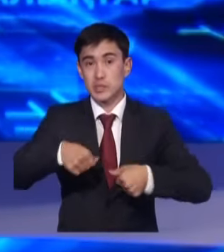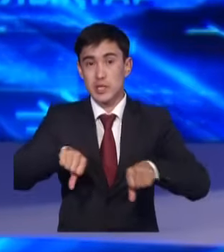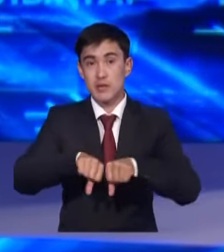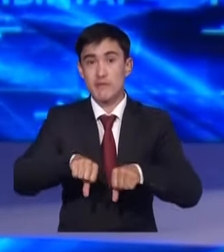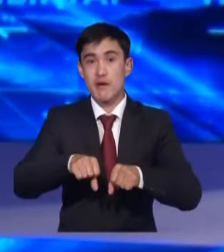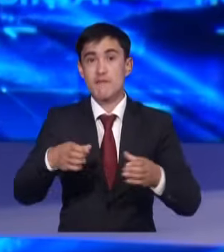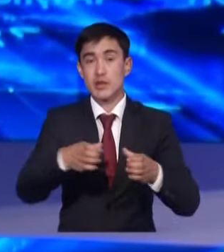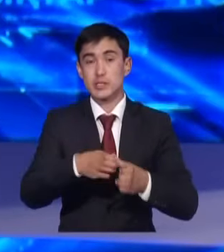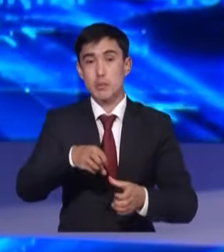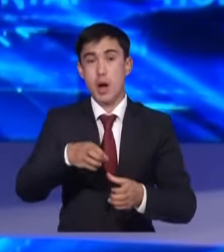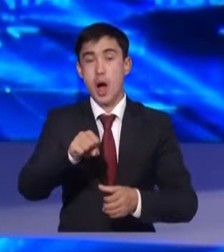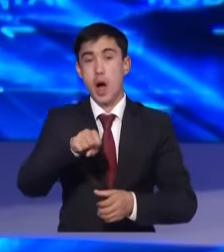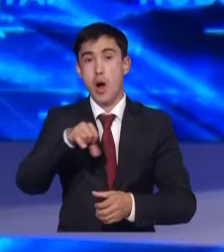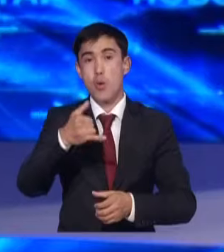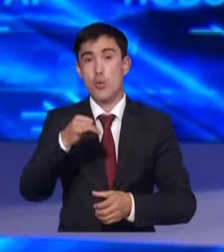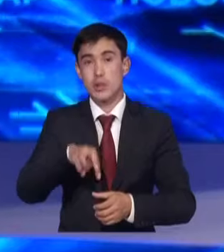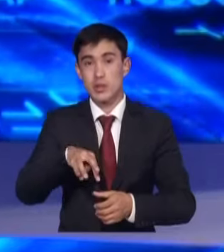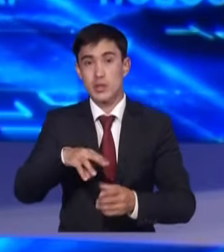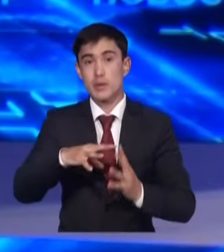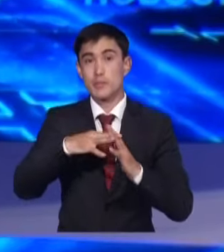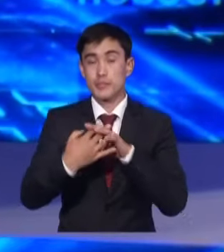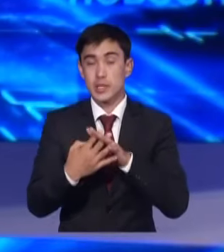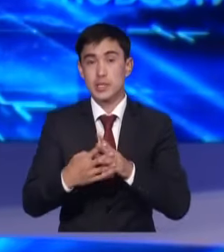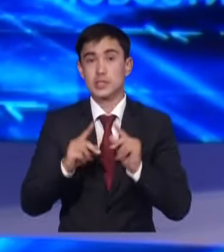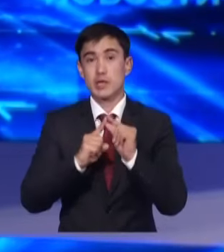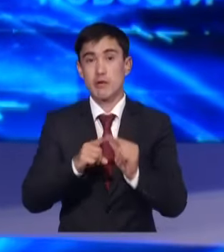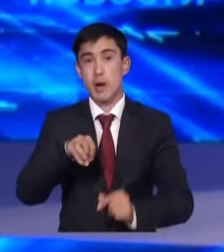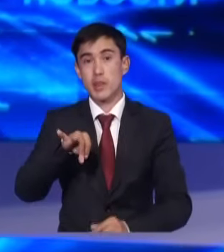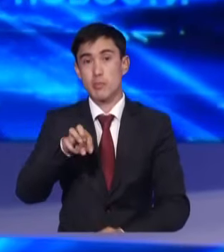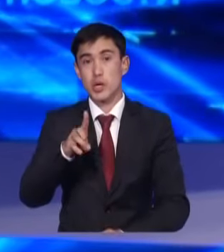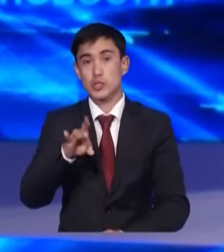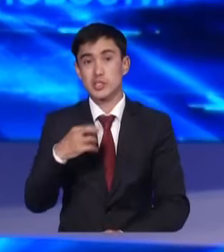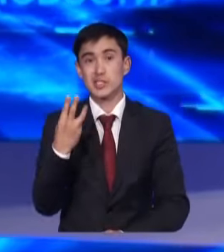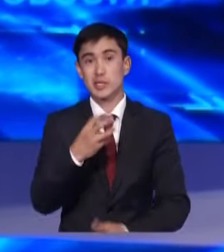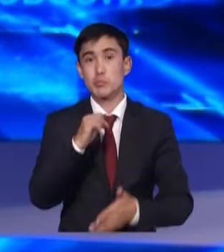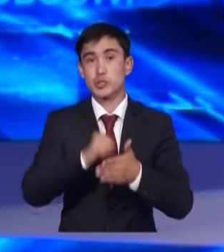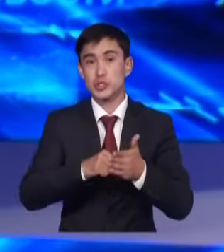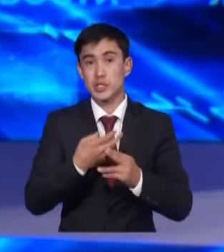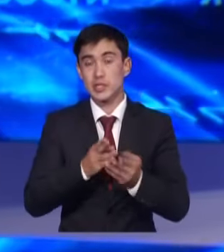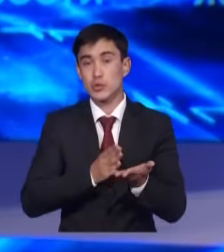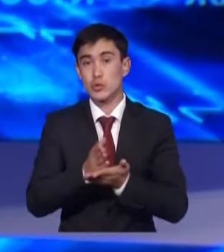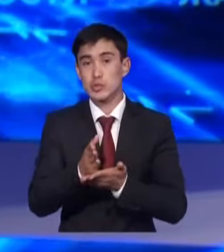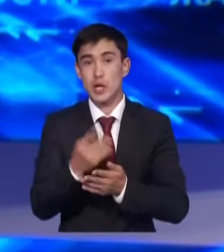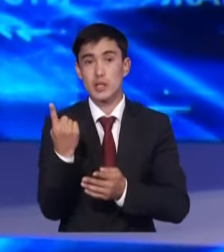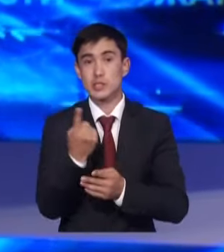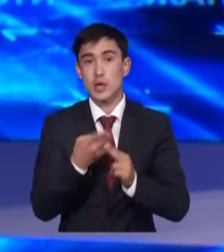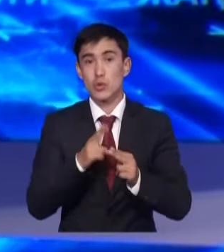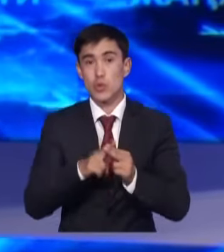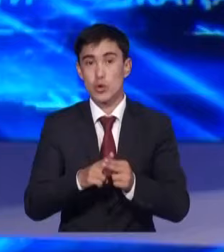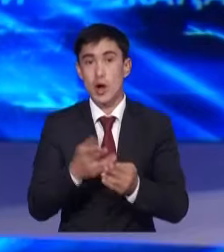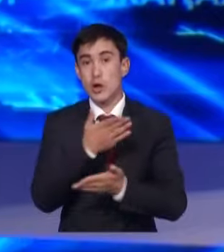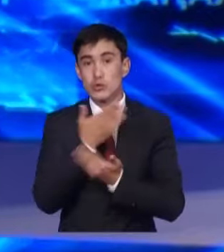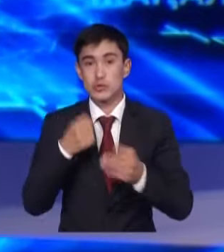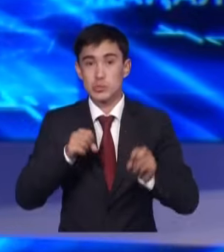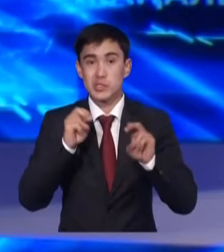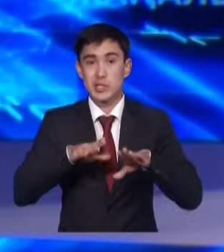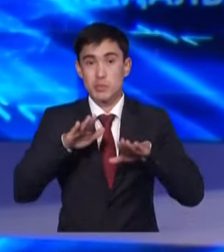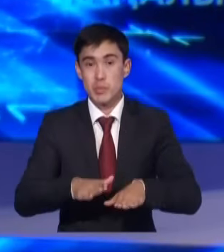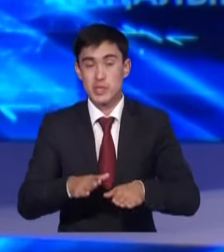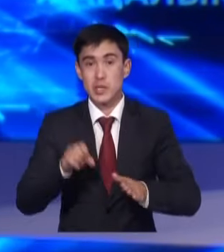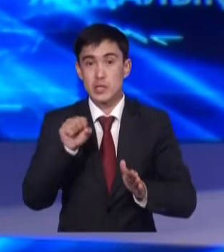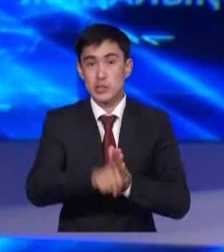фракции партии АОЛ. Так, по словам Анаса Бакужаева, есть три причины стагнации этой отрасли. Одна из которых – это отсутствие